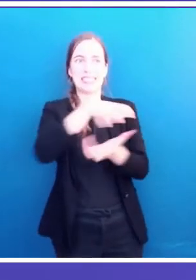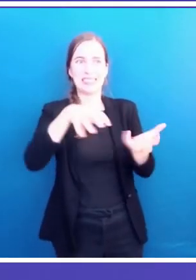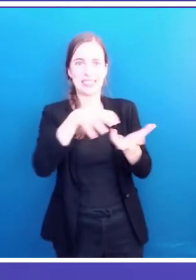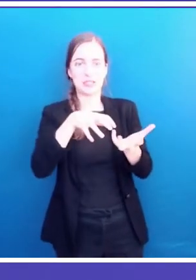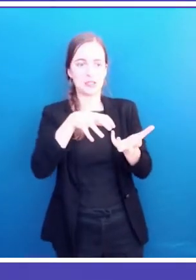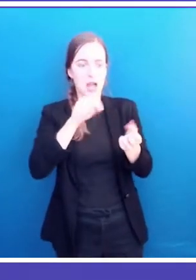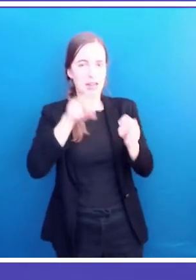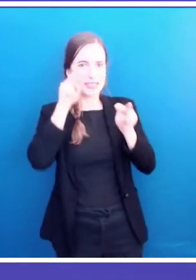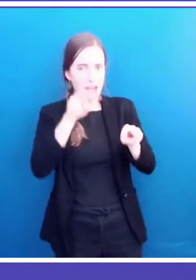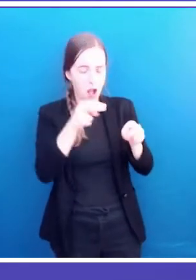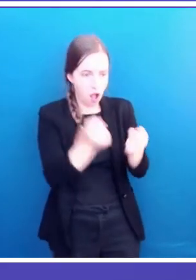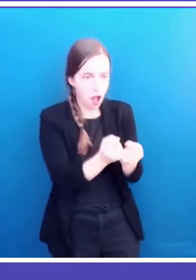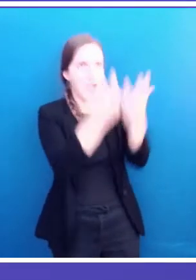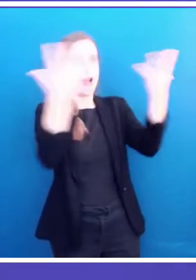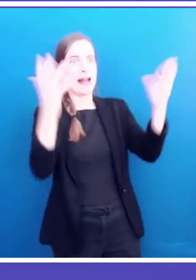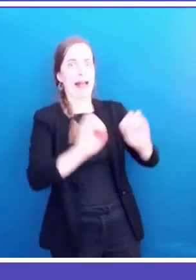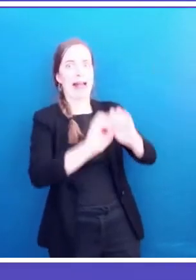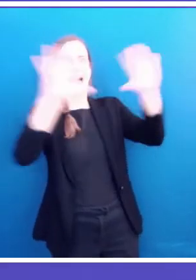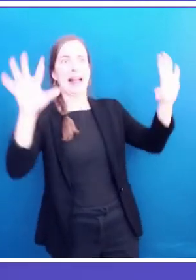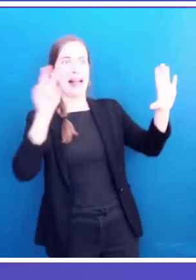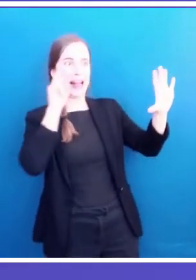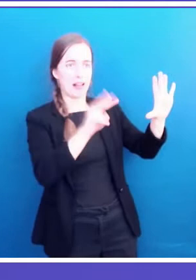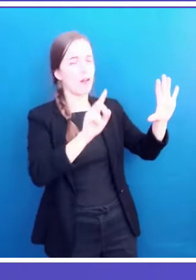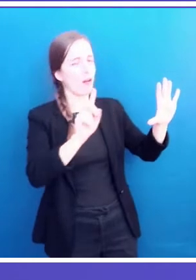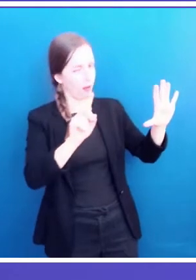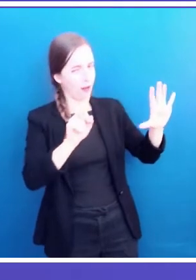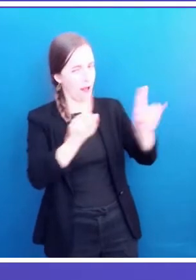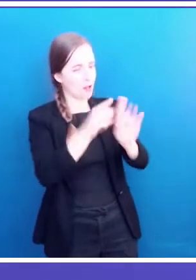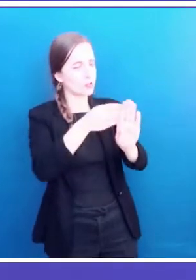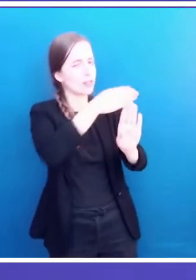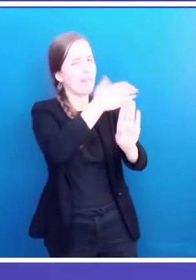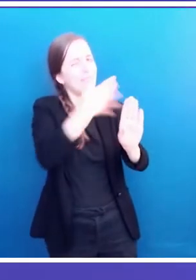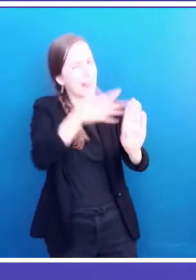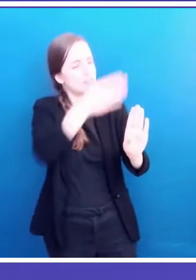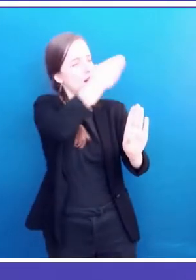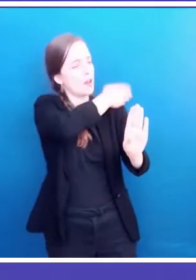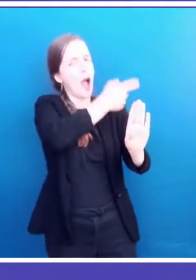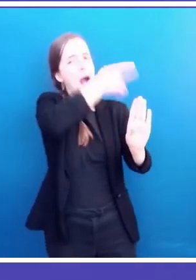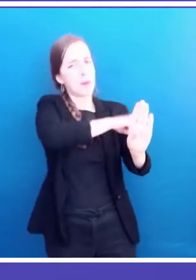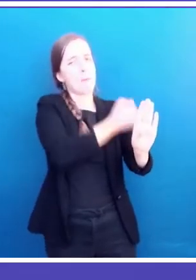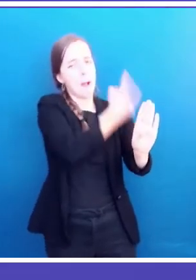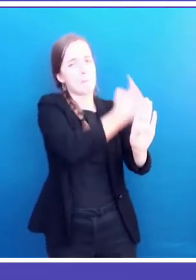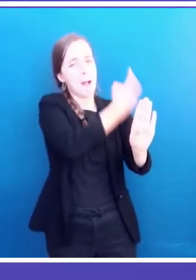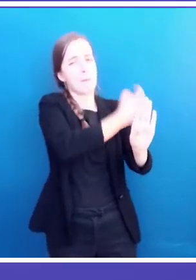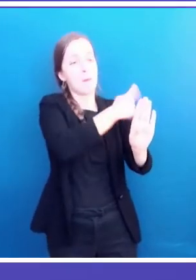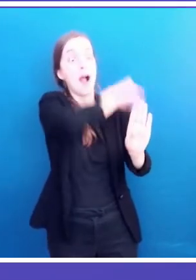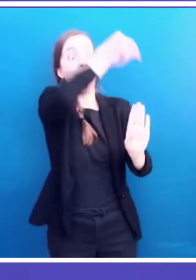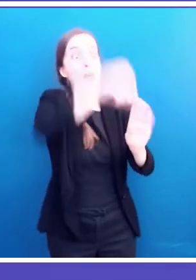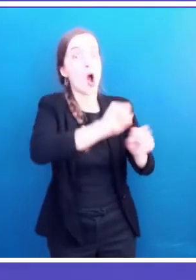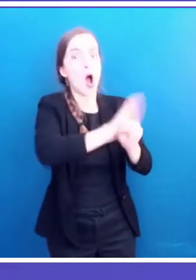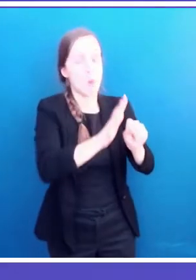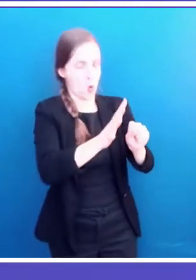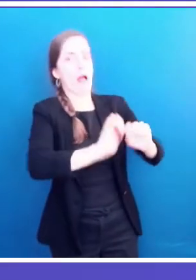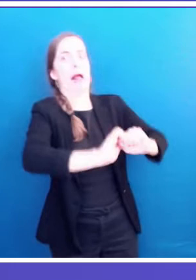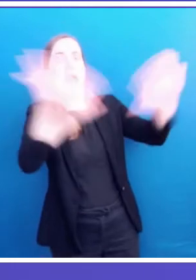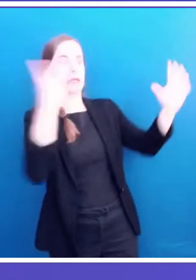لهذه الأزمة. كل هذه الوقائع لم تسببها الأزمة، كانت موجودة حتى سابقا، وعلى مستوى مجلس